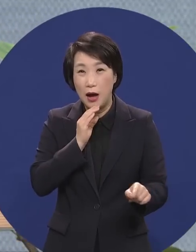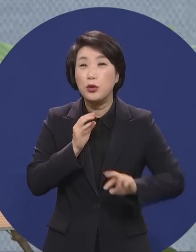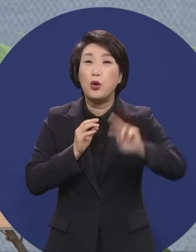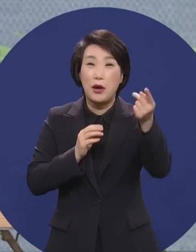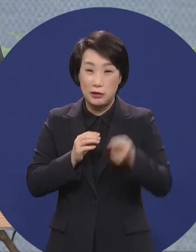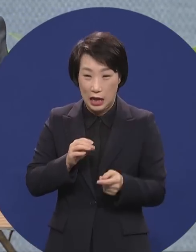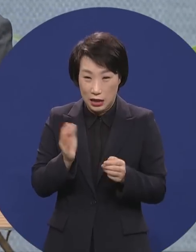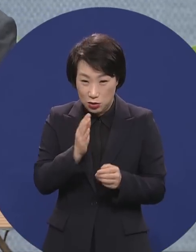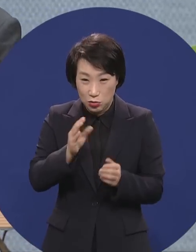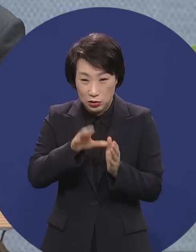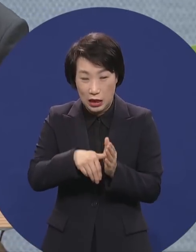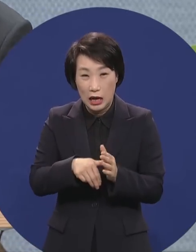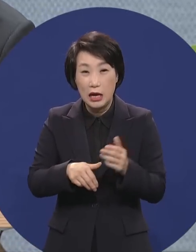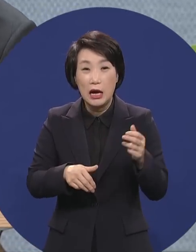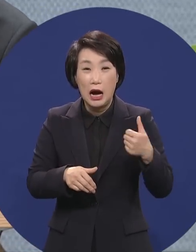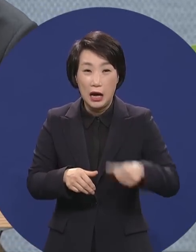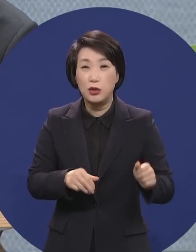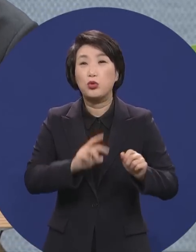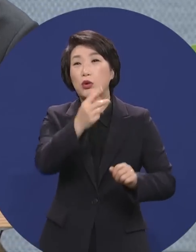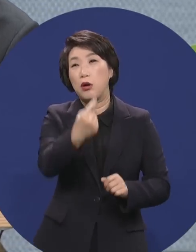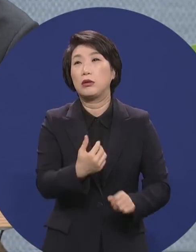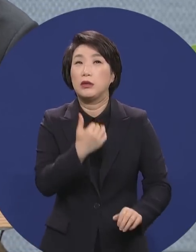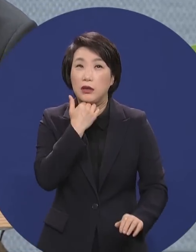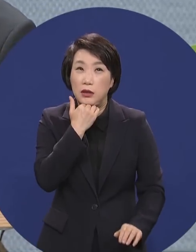되니까 자식이 돌아오기를 기다리는